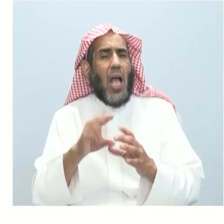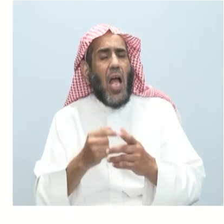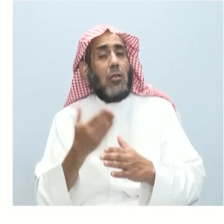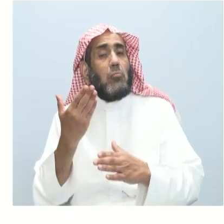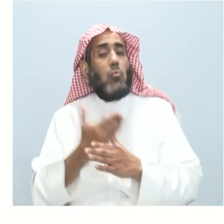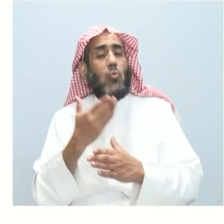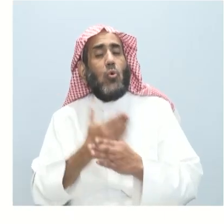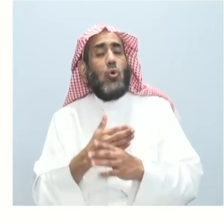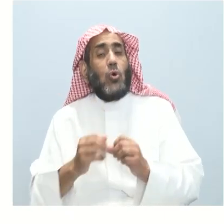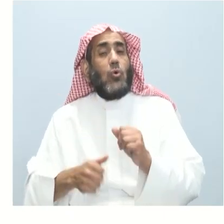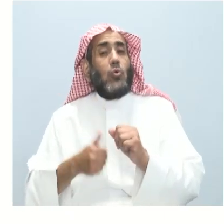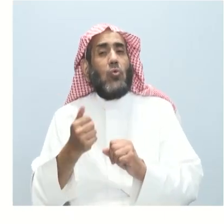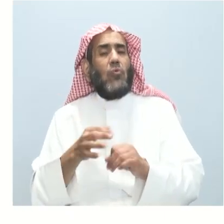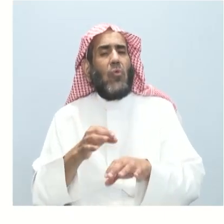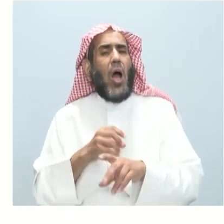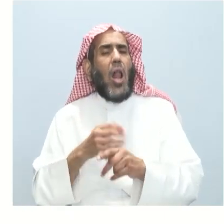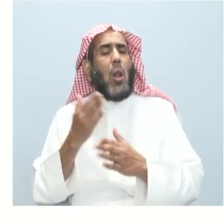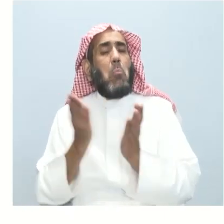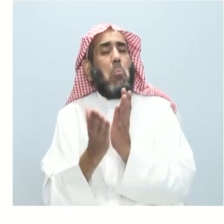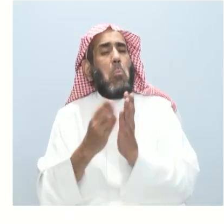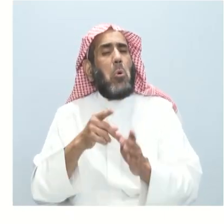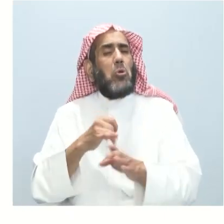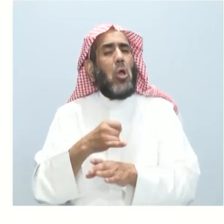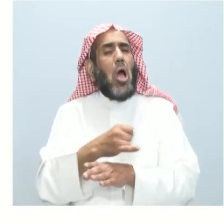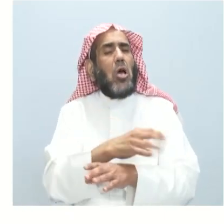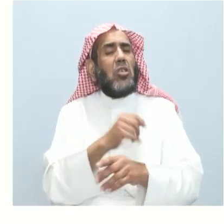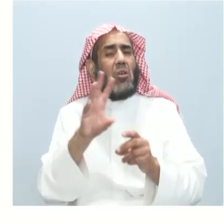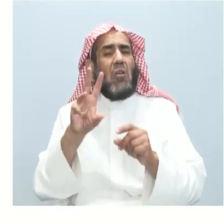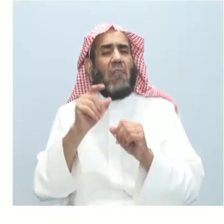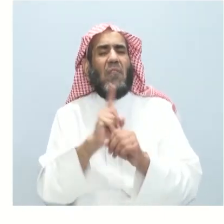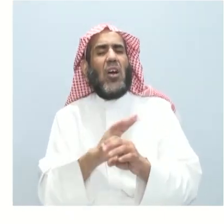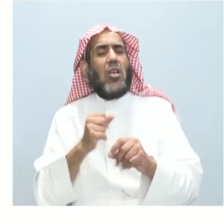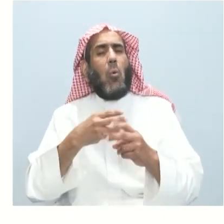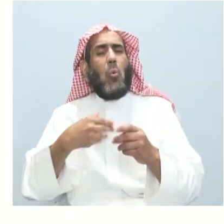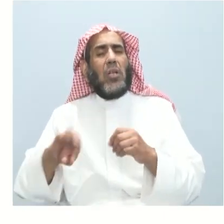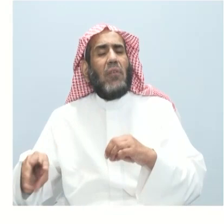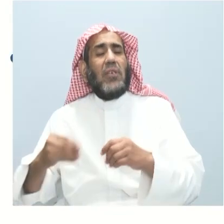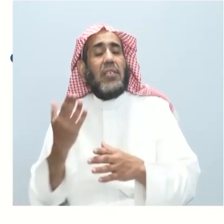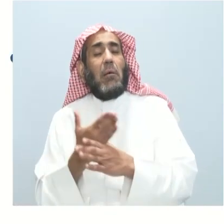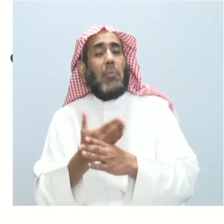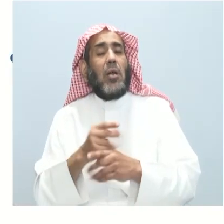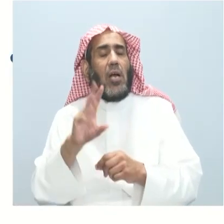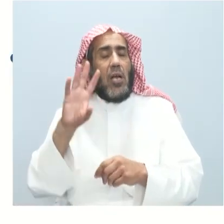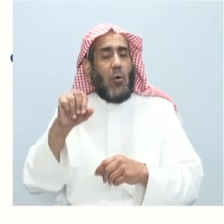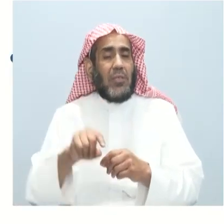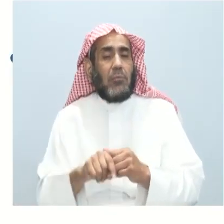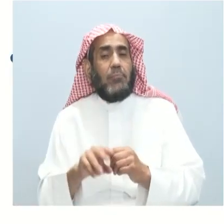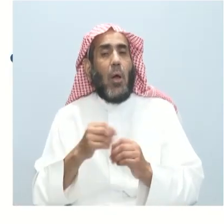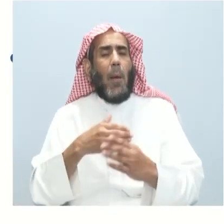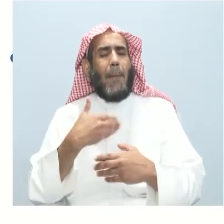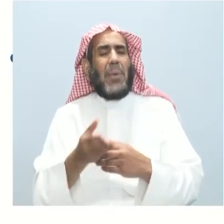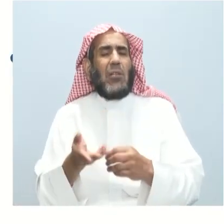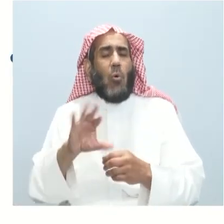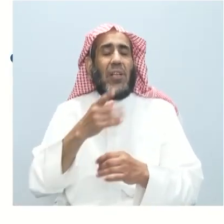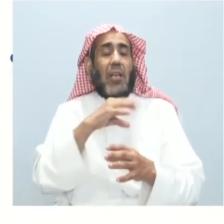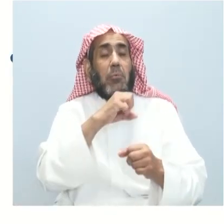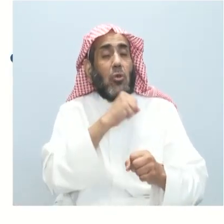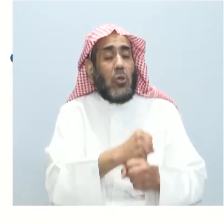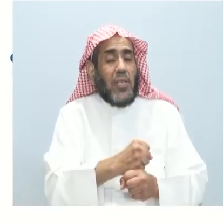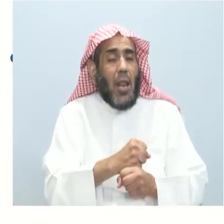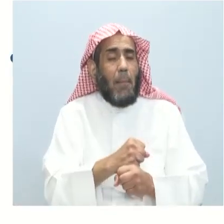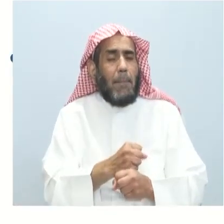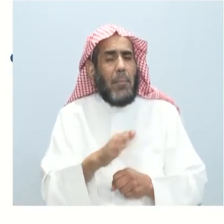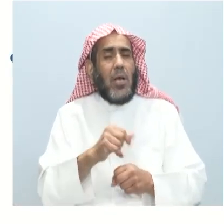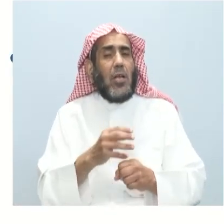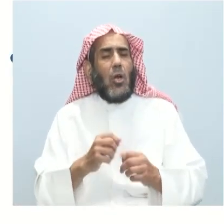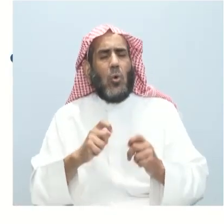مبررات نشوء المدارس الفقهيه واختلافها ما السبب الجواب نعم احسنتم بعد وفاه النبي صلى الله عليه